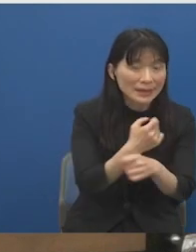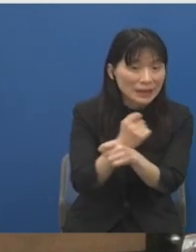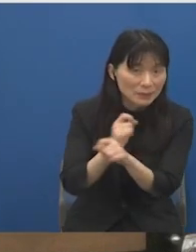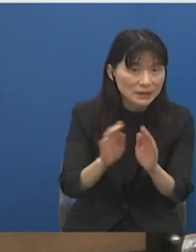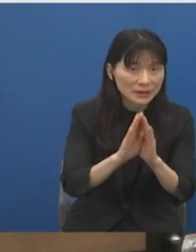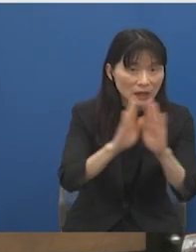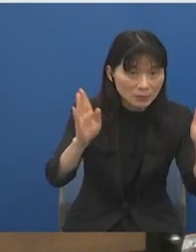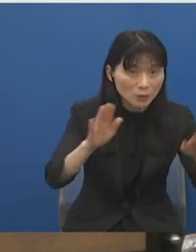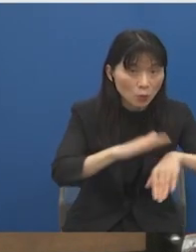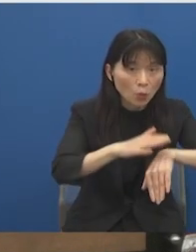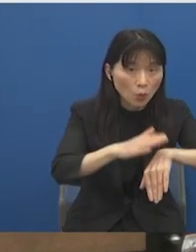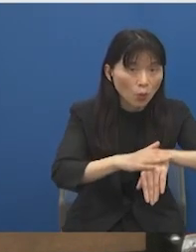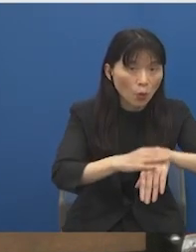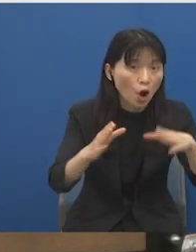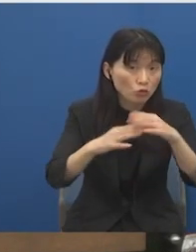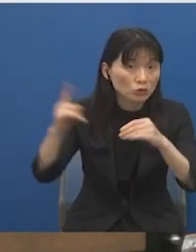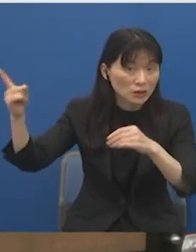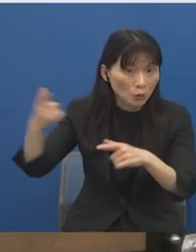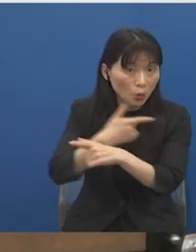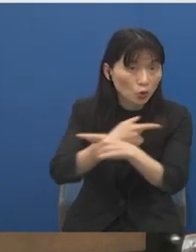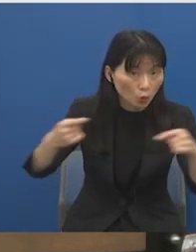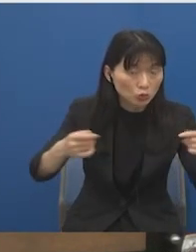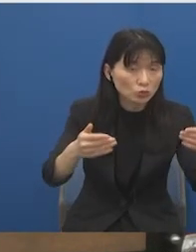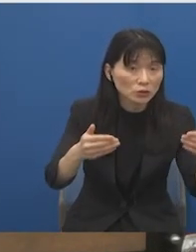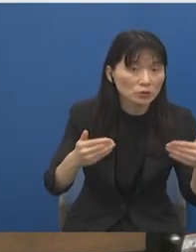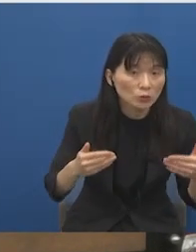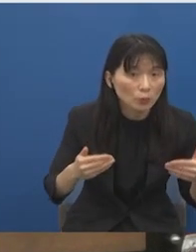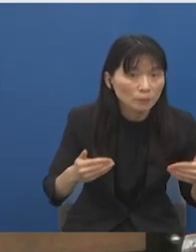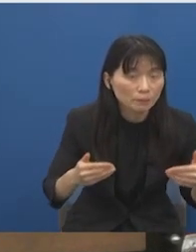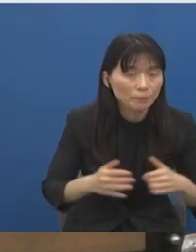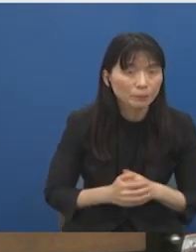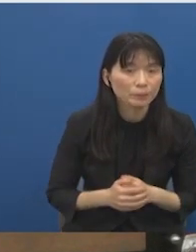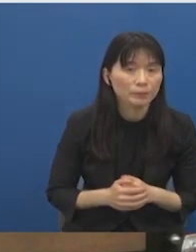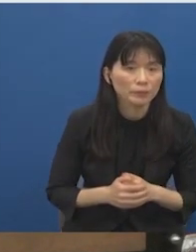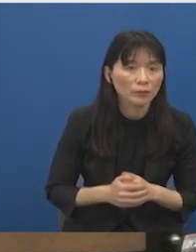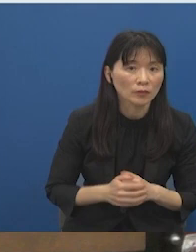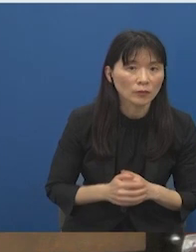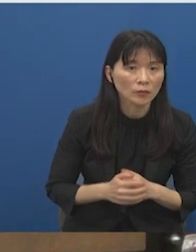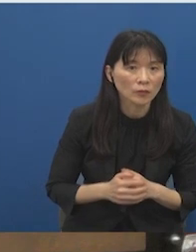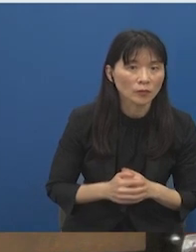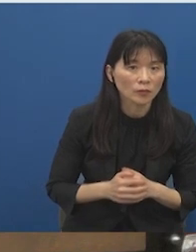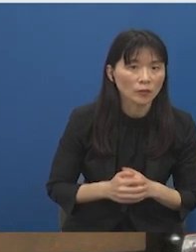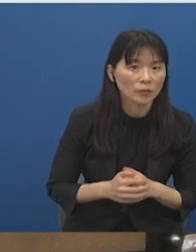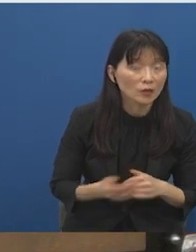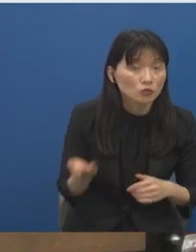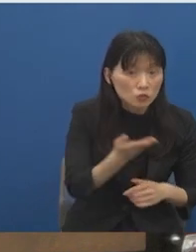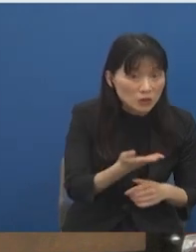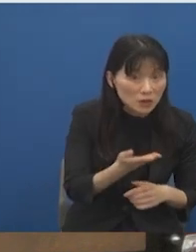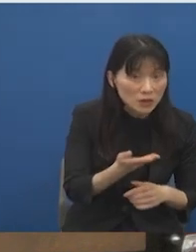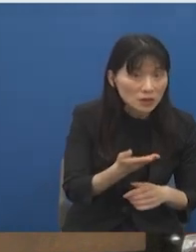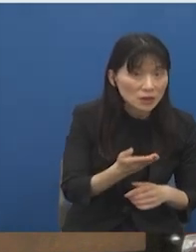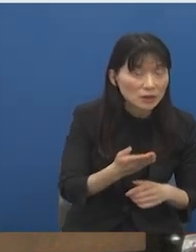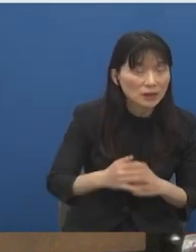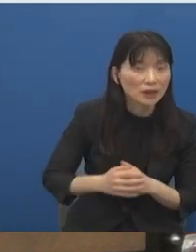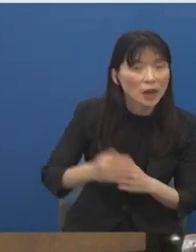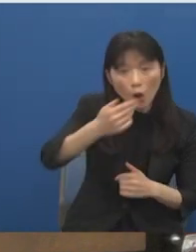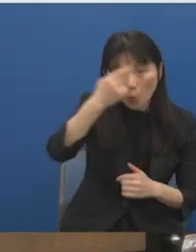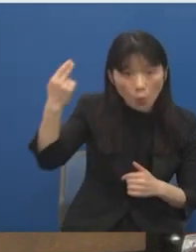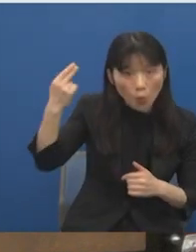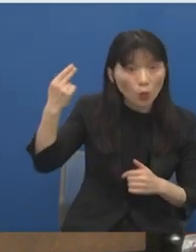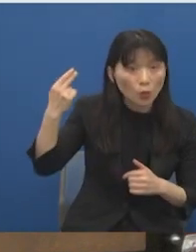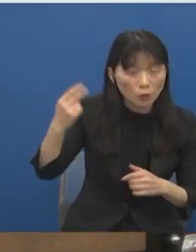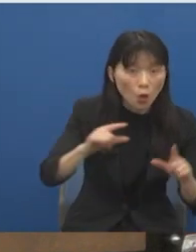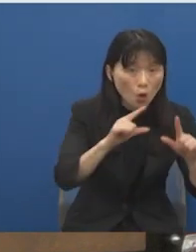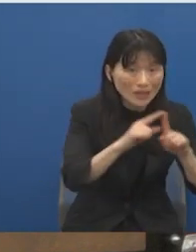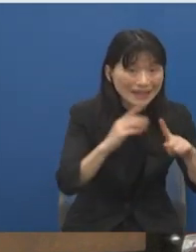た情報を国と共有する必要性などについて質疑やご意見がありました。次に、高等学校 DX 加速